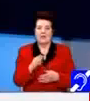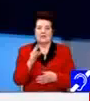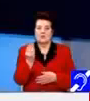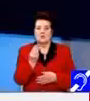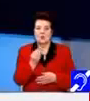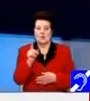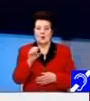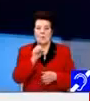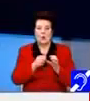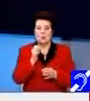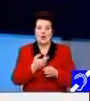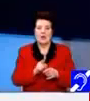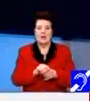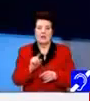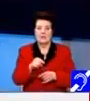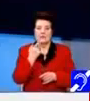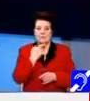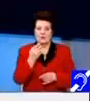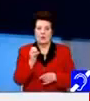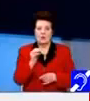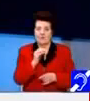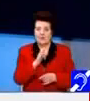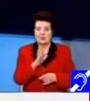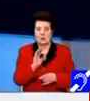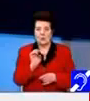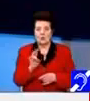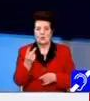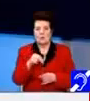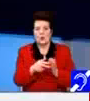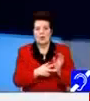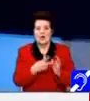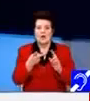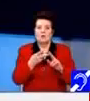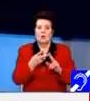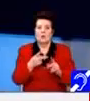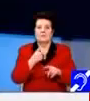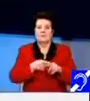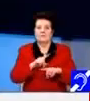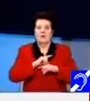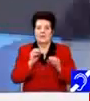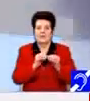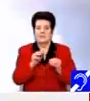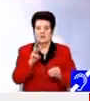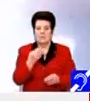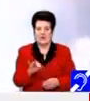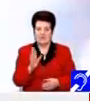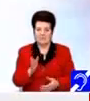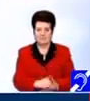scena din Portugalia. România va urca pe scena Eurovision 2018 în a doua semifinală din 10 mai.